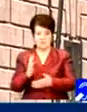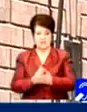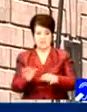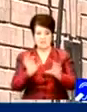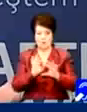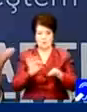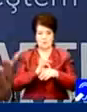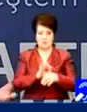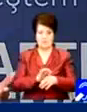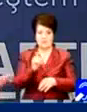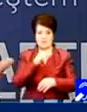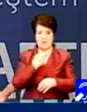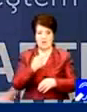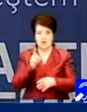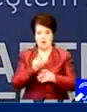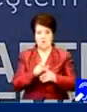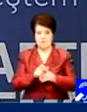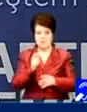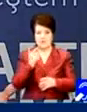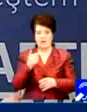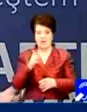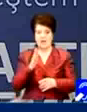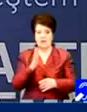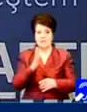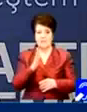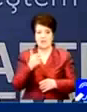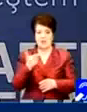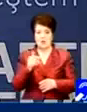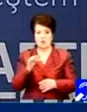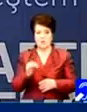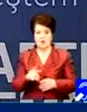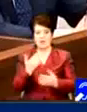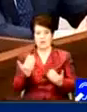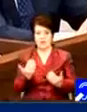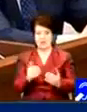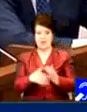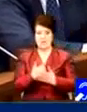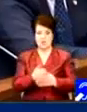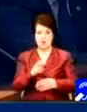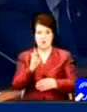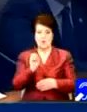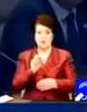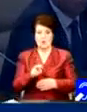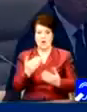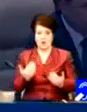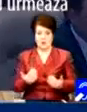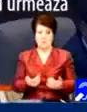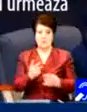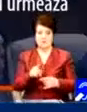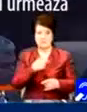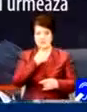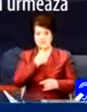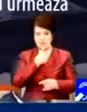comentariul purtătorului de cuvânt al PDM, Vitalie Gamurar, la propunerea liderilor blocului acum. Prin acest gest, PAS și PPDA